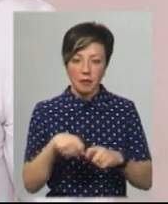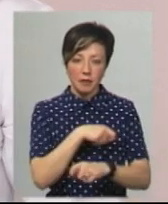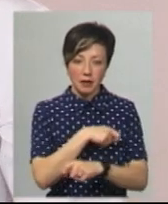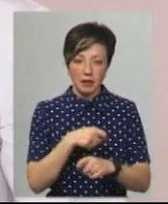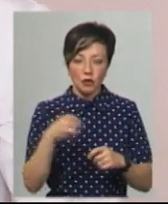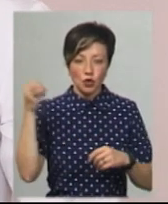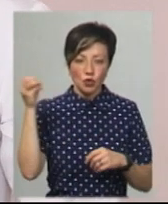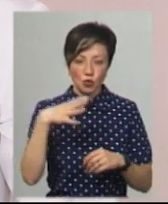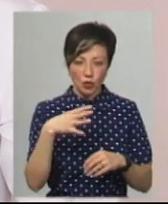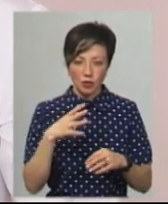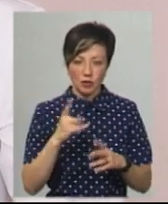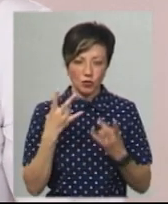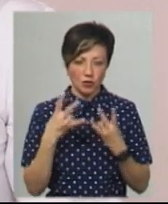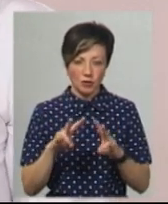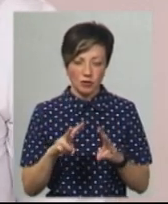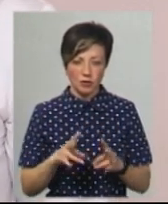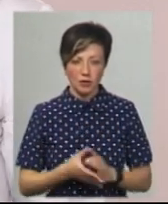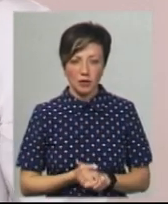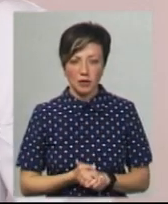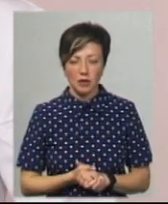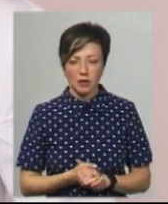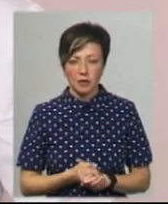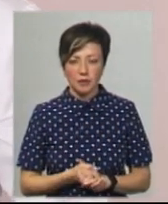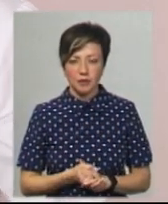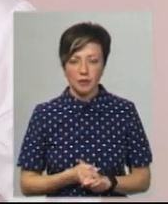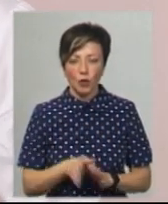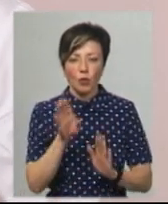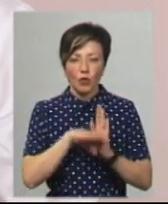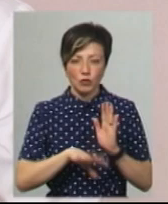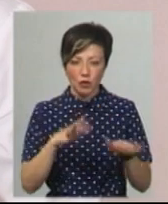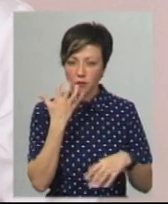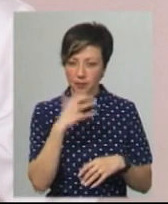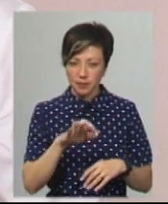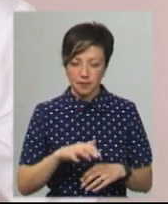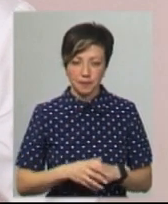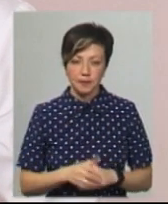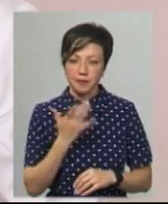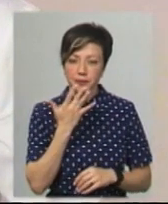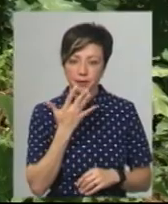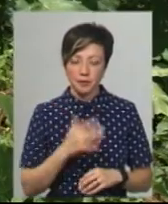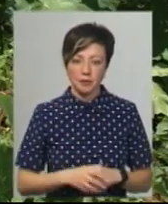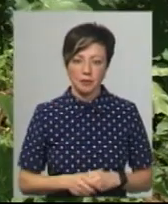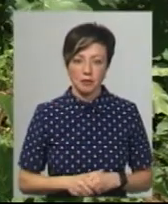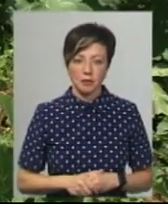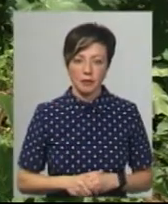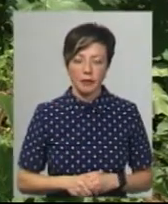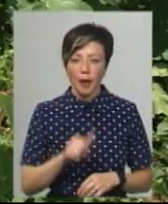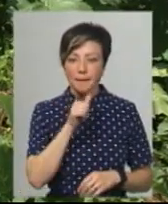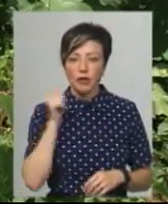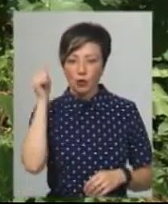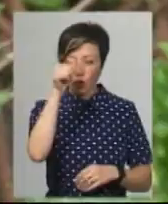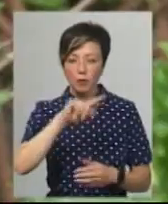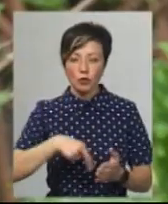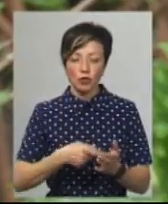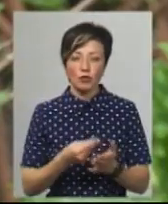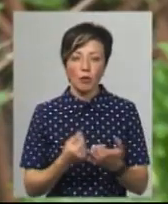саме сонячне проміння, ультрафіолет, активує ось ту речовину, яка небезпечно руйнує клітини. Минулого року з міського